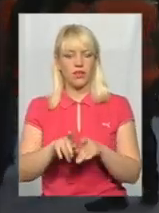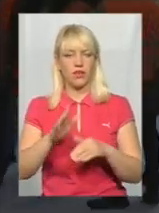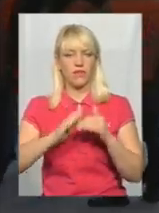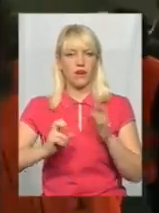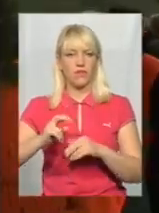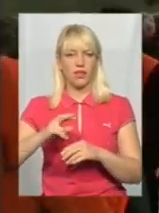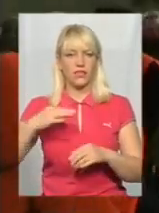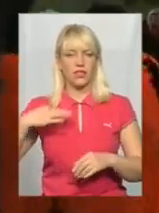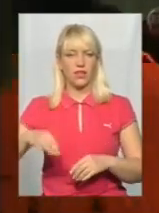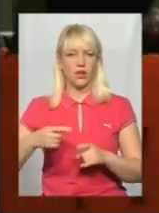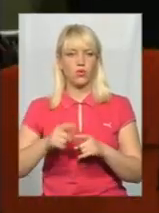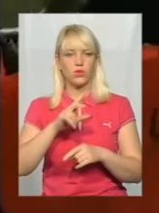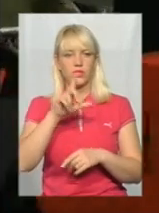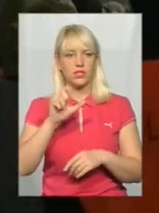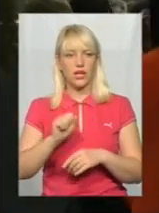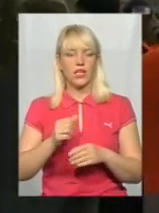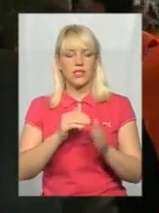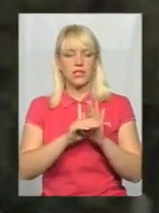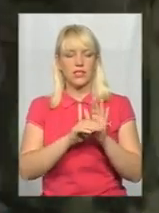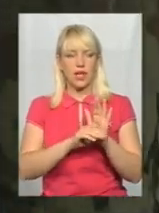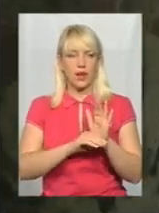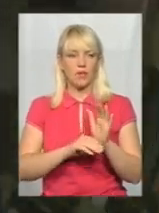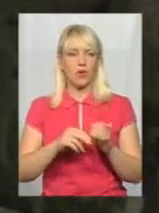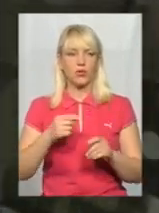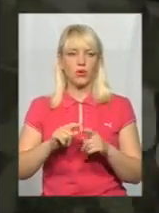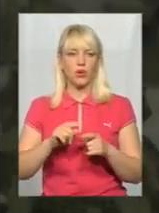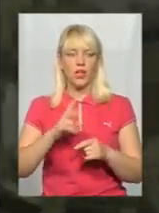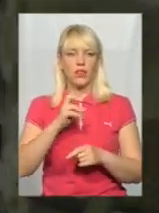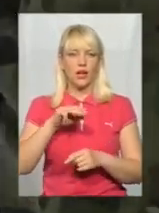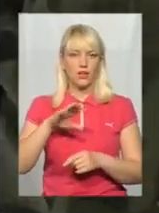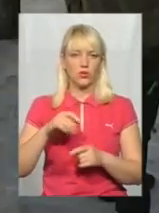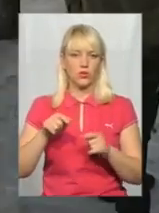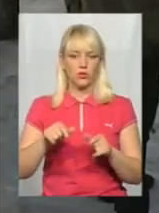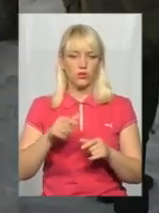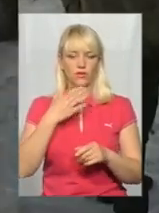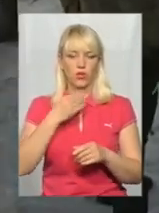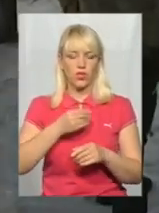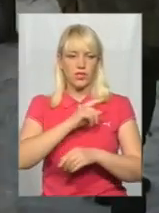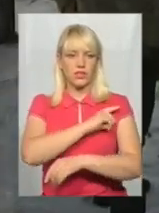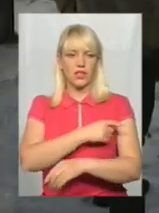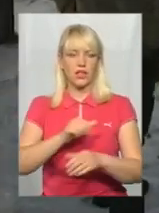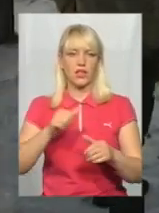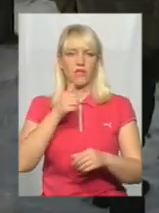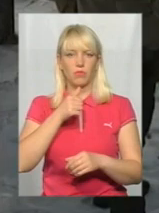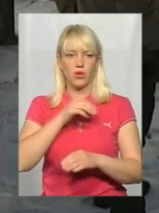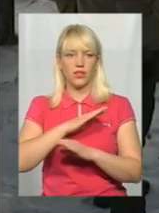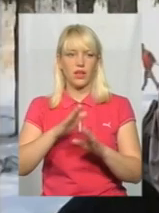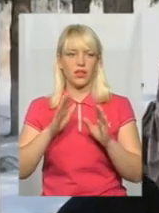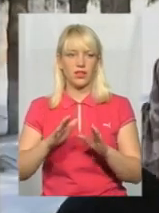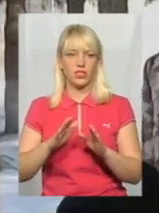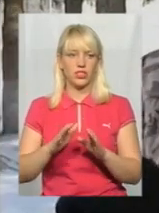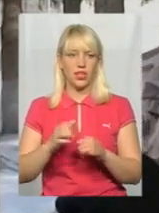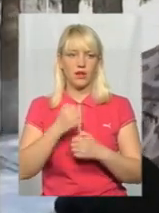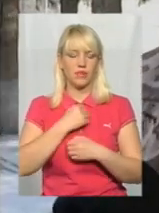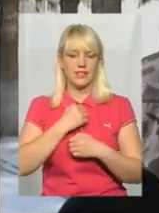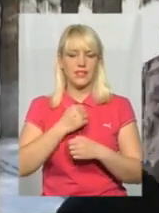Створений він за системою підготовки Збройних сил Північно-Атлантичного альянсу. Тут свої сили випробовують не лише бійці сил спеціальних операцій. Ці